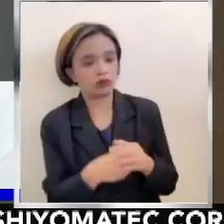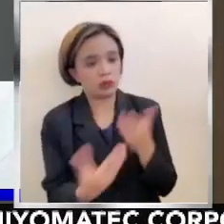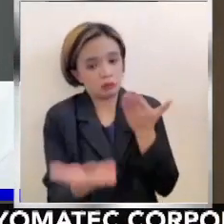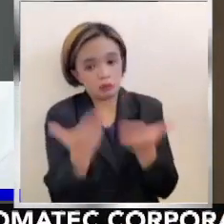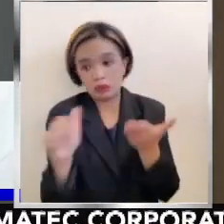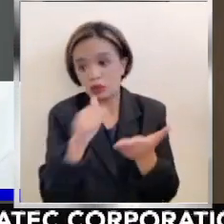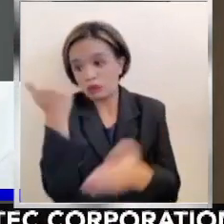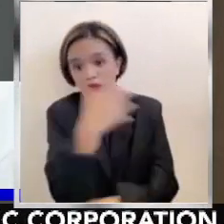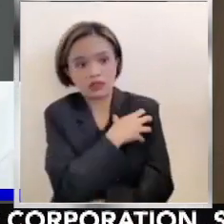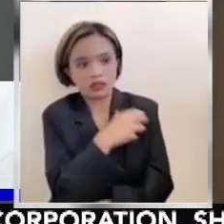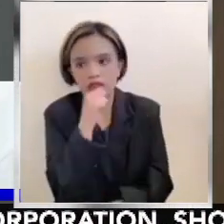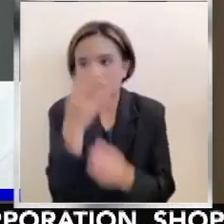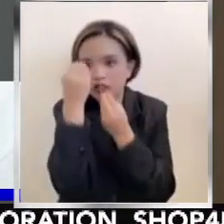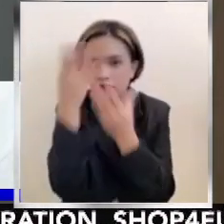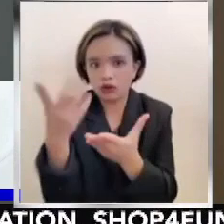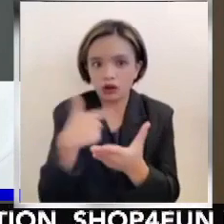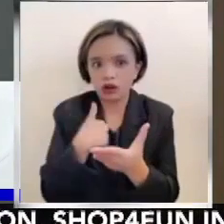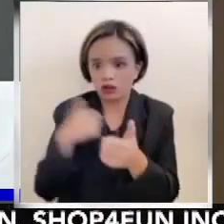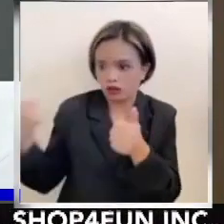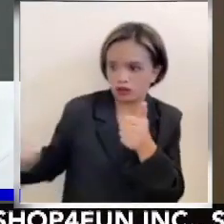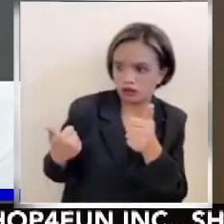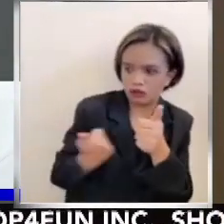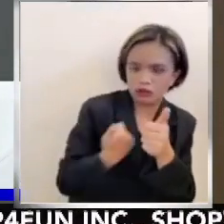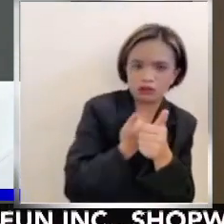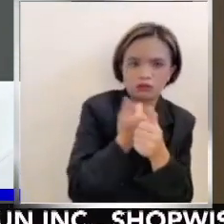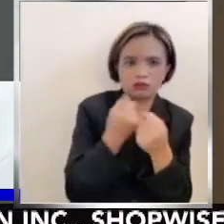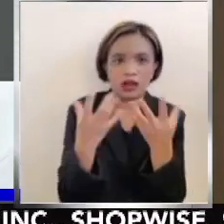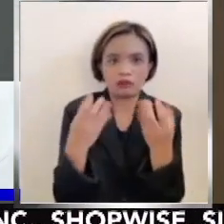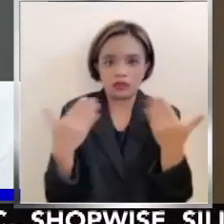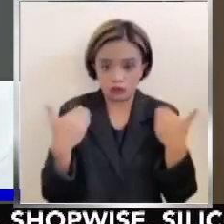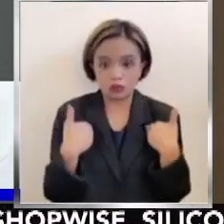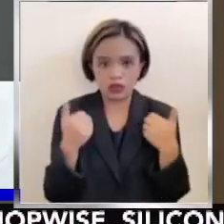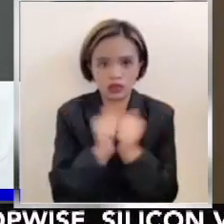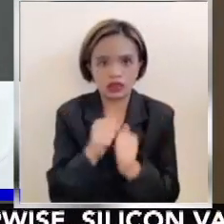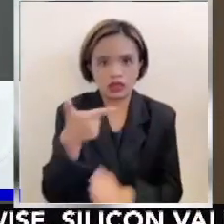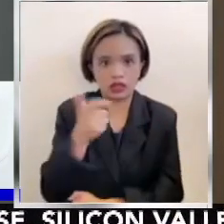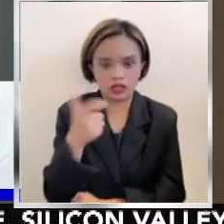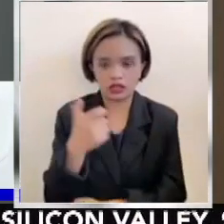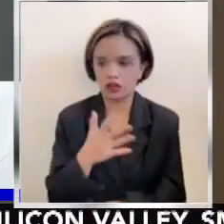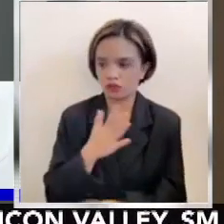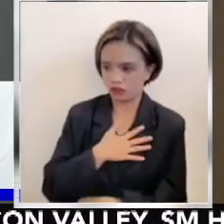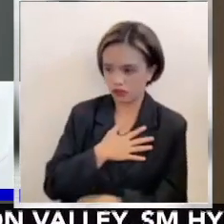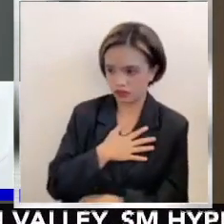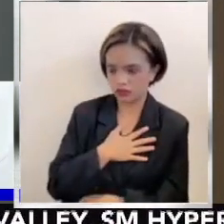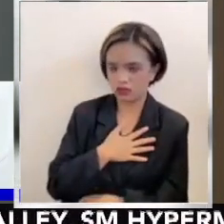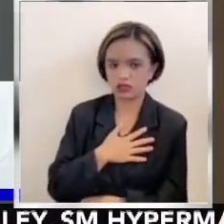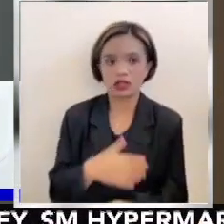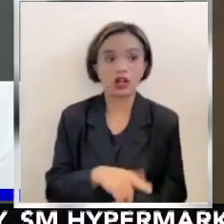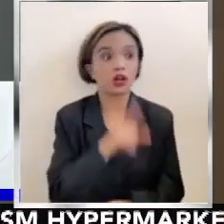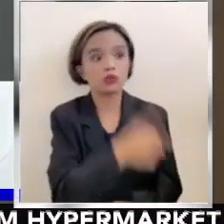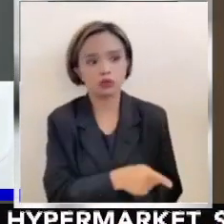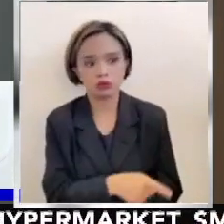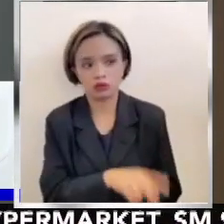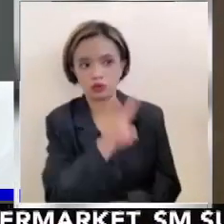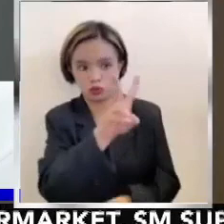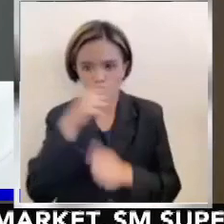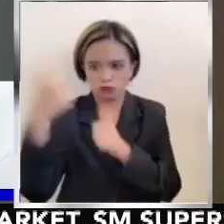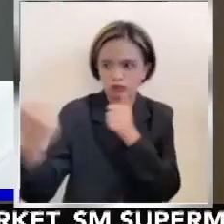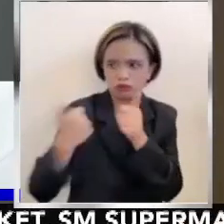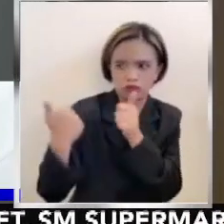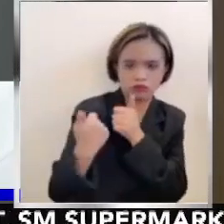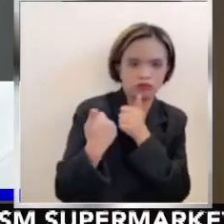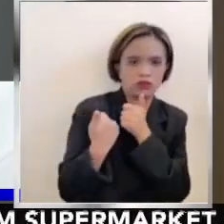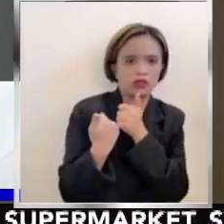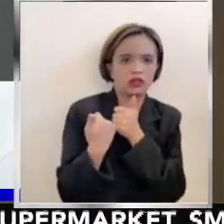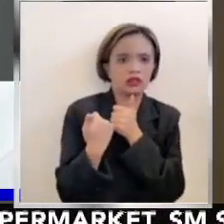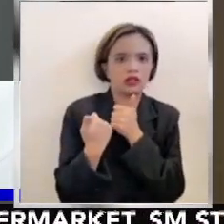nasabihan, hinabulo ako ng maraming may baril. Oh my gosh. So dalawa po yung humabol sa akin habang